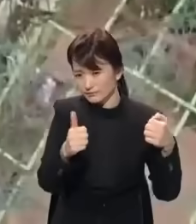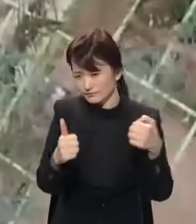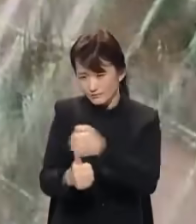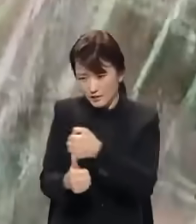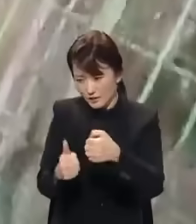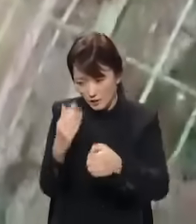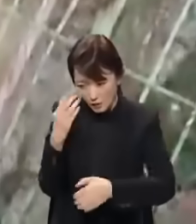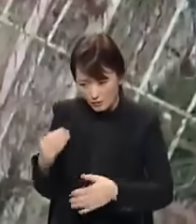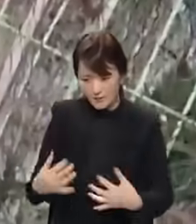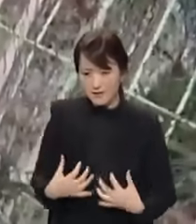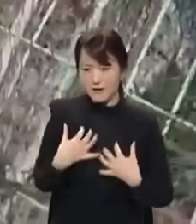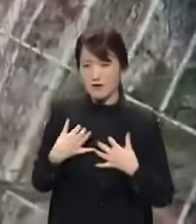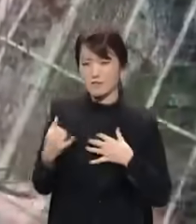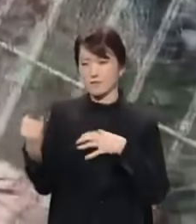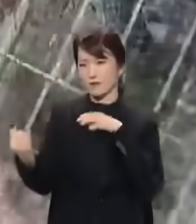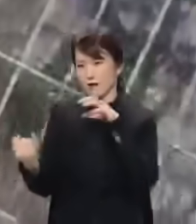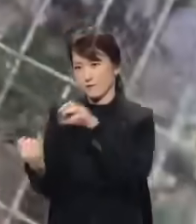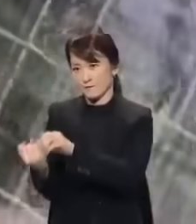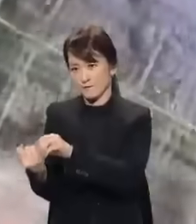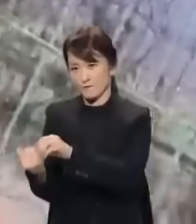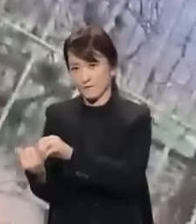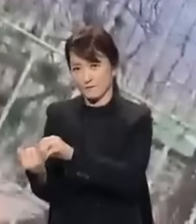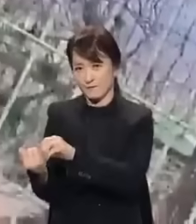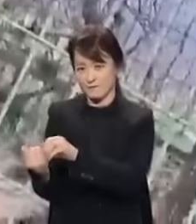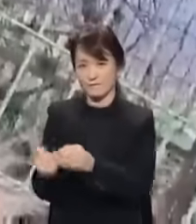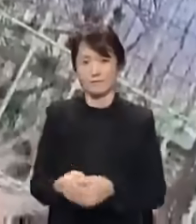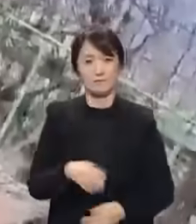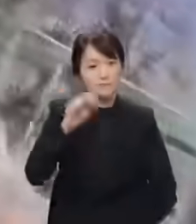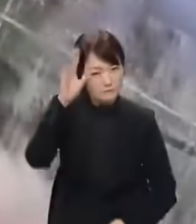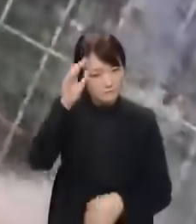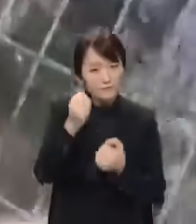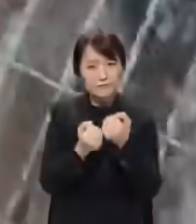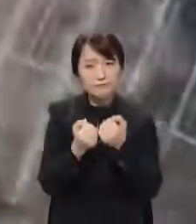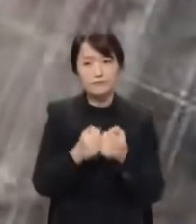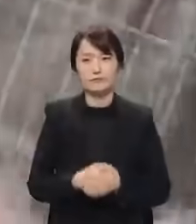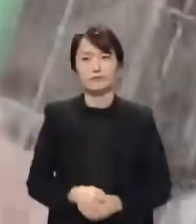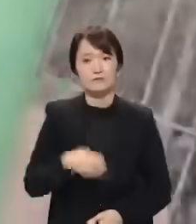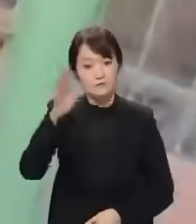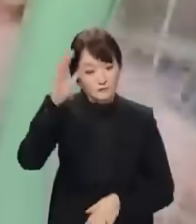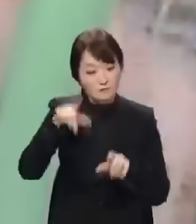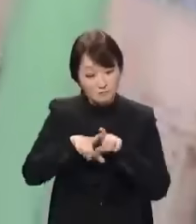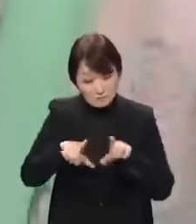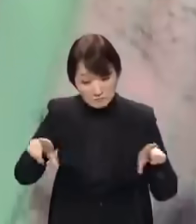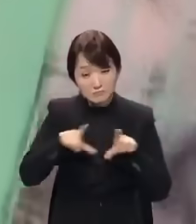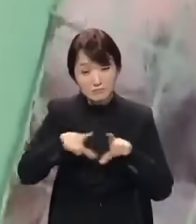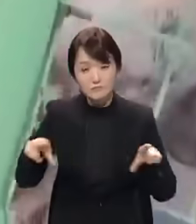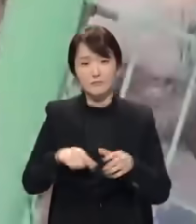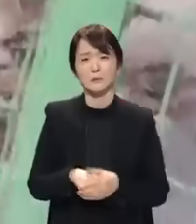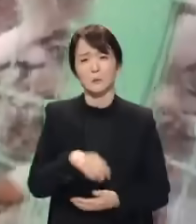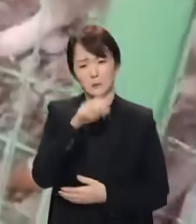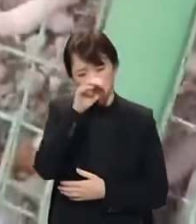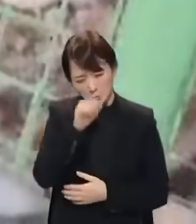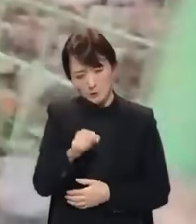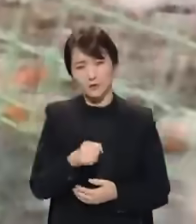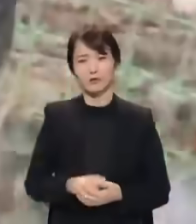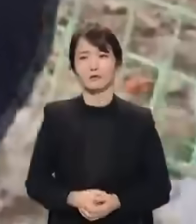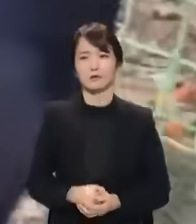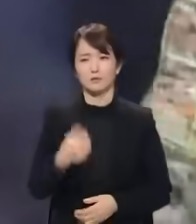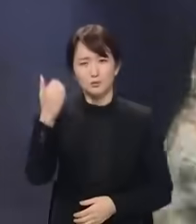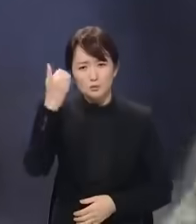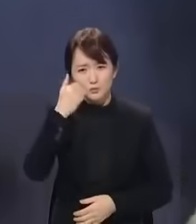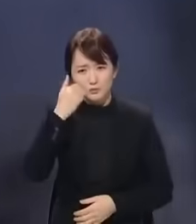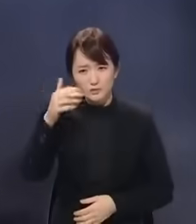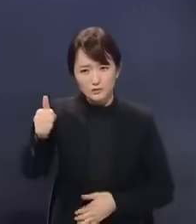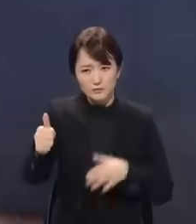거다, 이렇게 설명을 했습니다. 그러면서 개에 대해서 이렇게 설명을 했습니다. 개가 평소에는 아주 순하고 성격이 좋다. 누군가